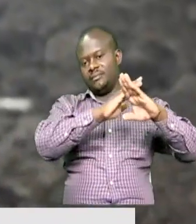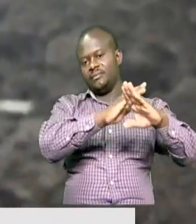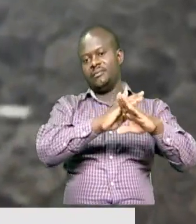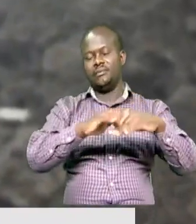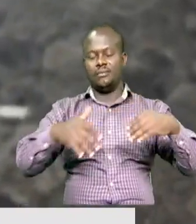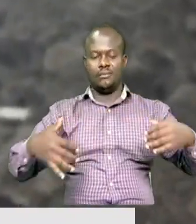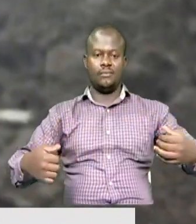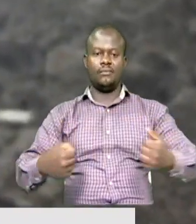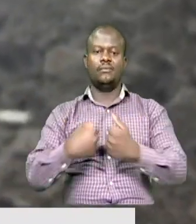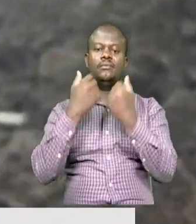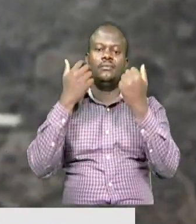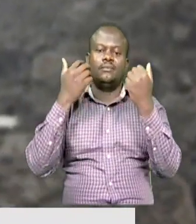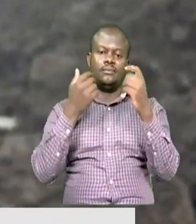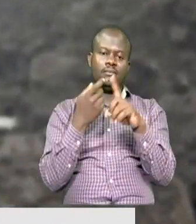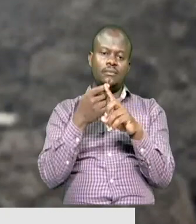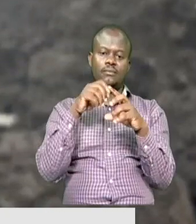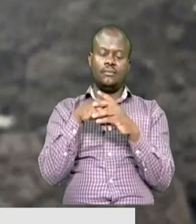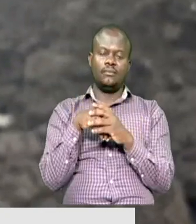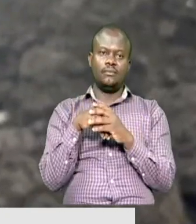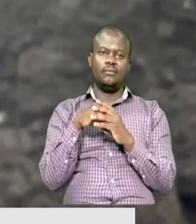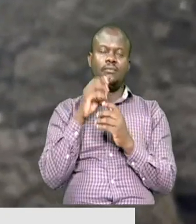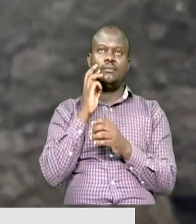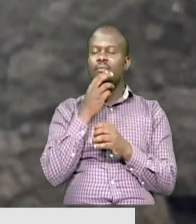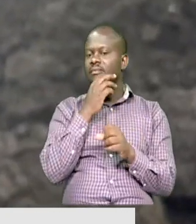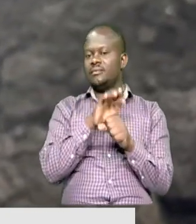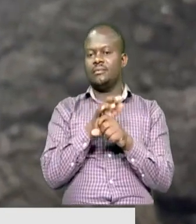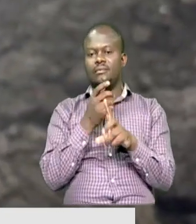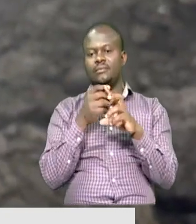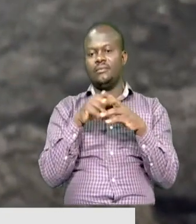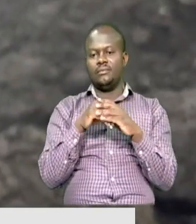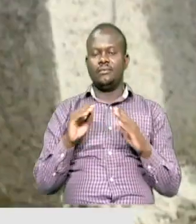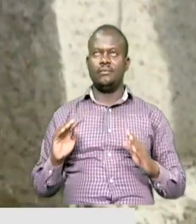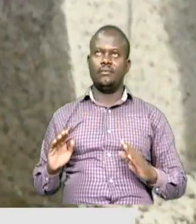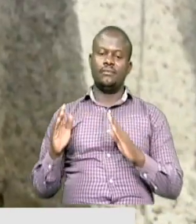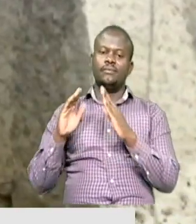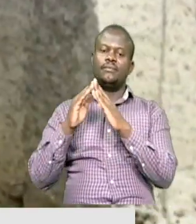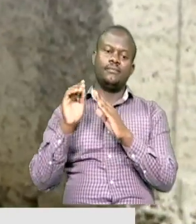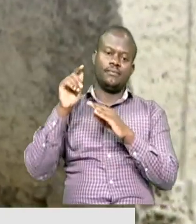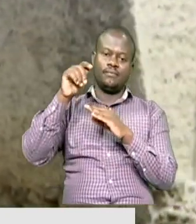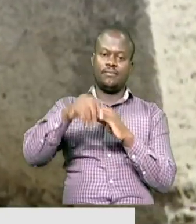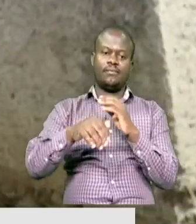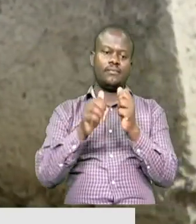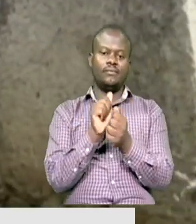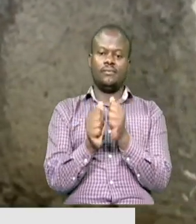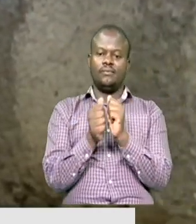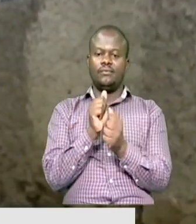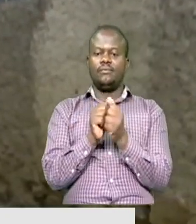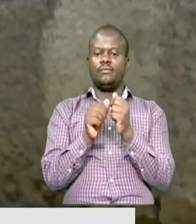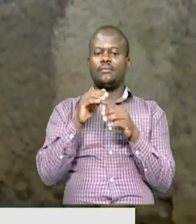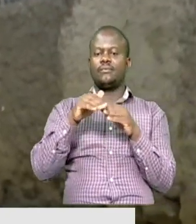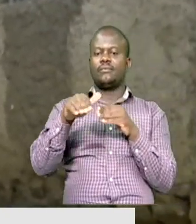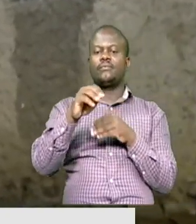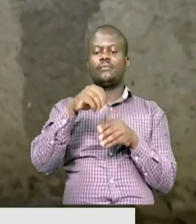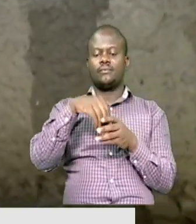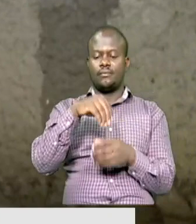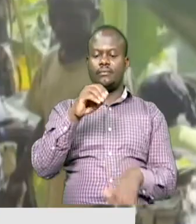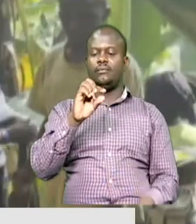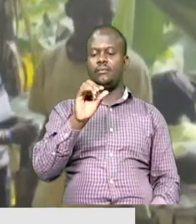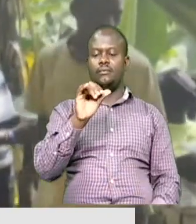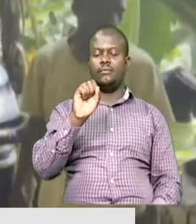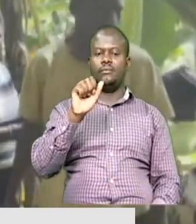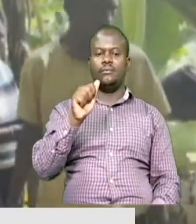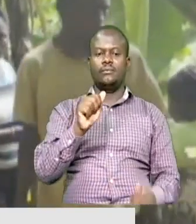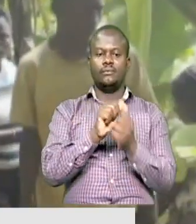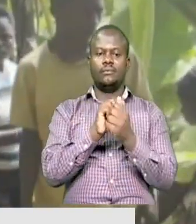ibiza terwa n'isuri nyinshi ituruka kuri uyu musozi kandi gusenyera abaturage batuye mu Gisa ndetse no mu